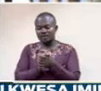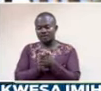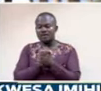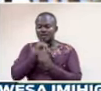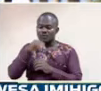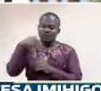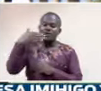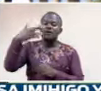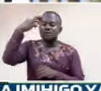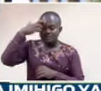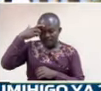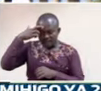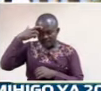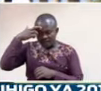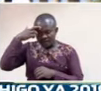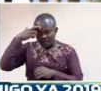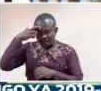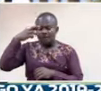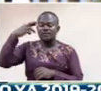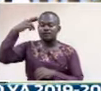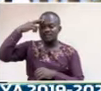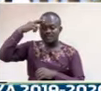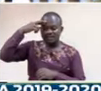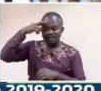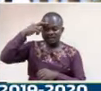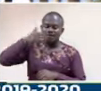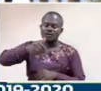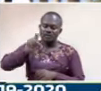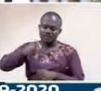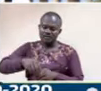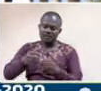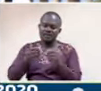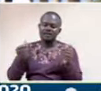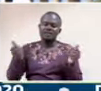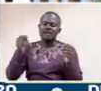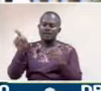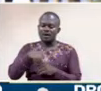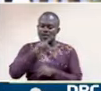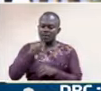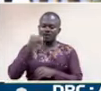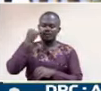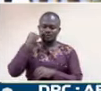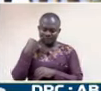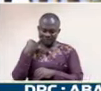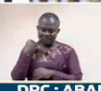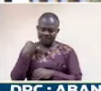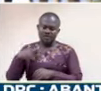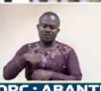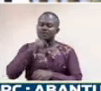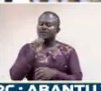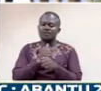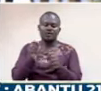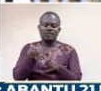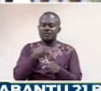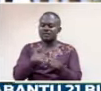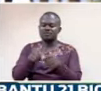kudahora tubyibuka tuzirikana ko bikemuka yaba ari amakosa akomeye, ntituzakora ayo makosa.